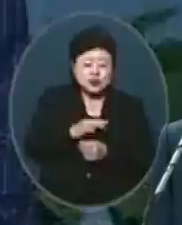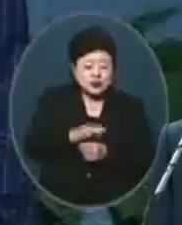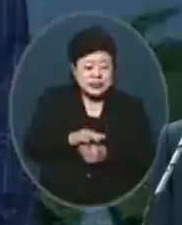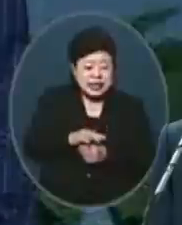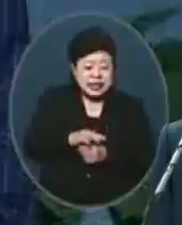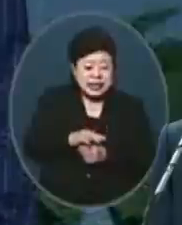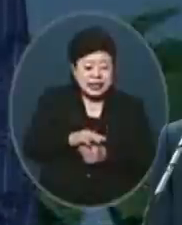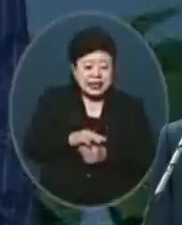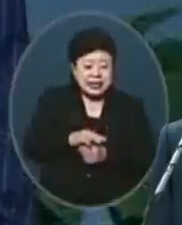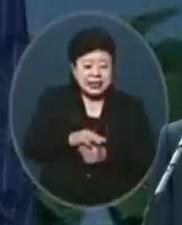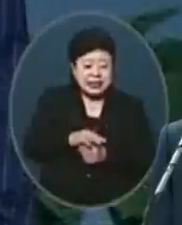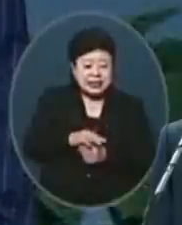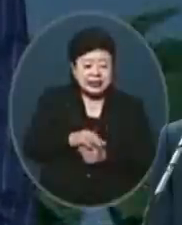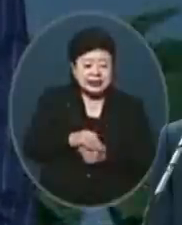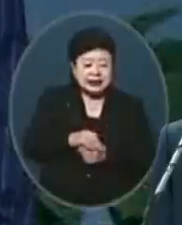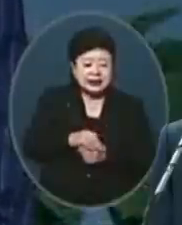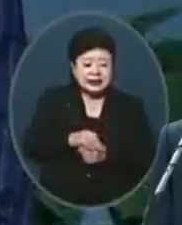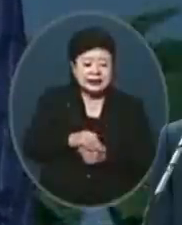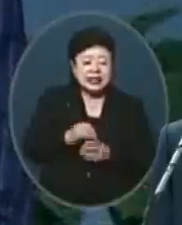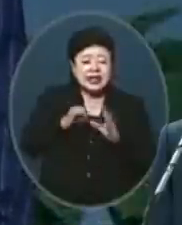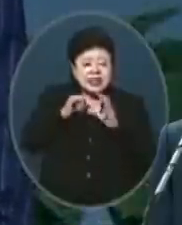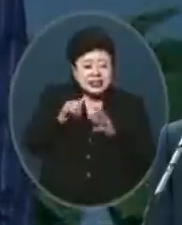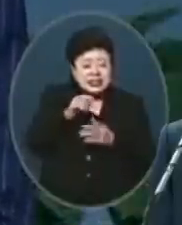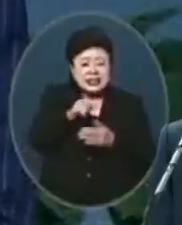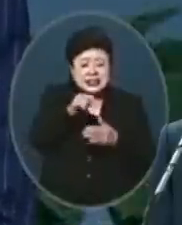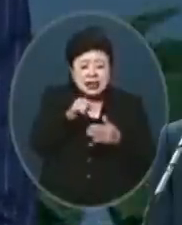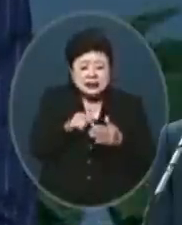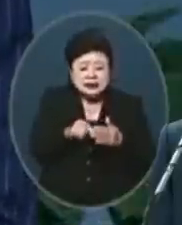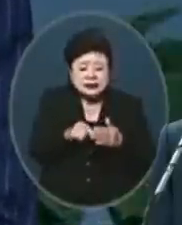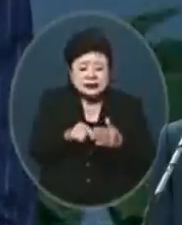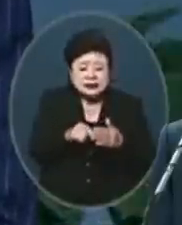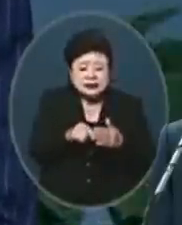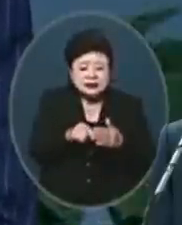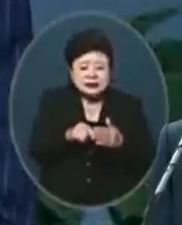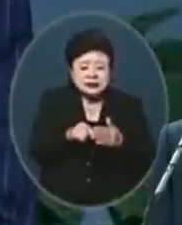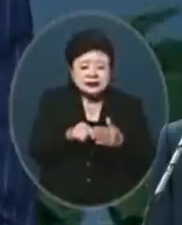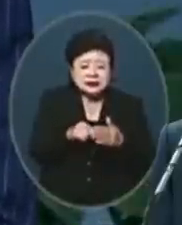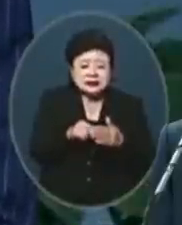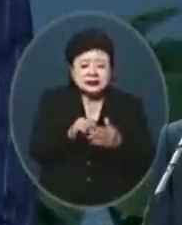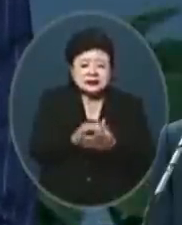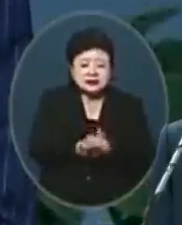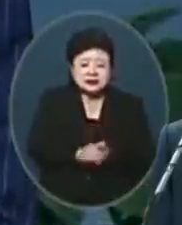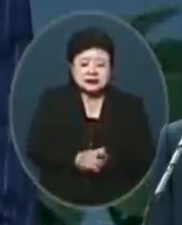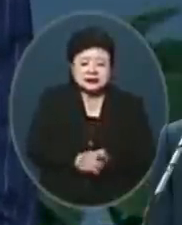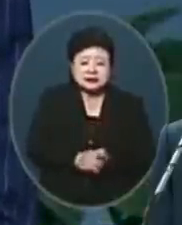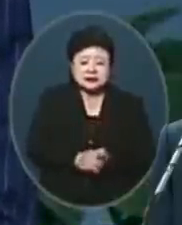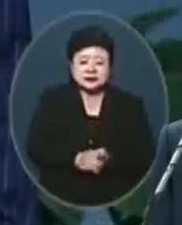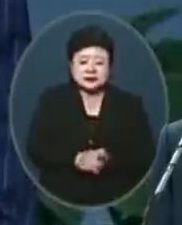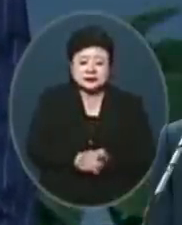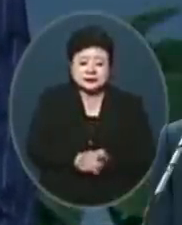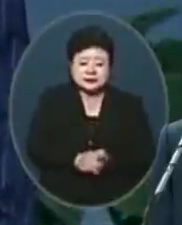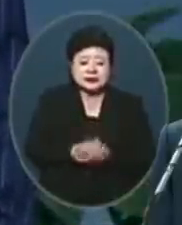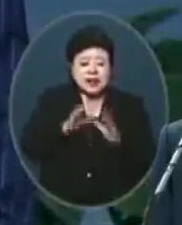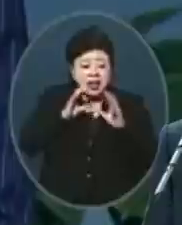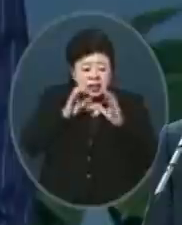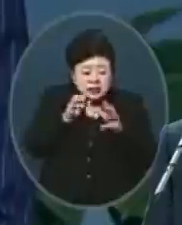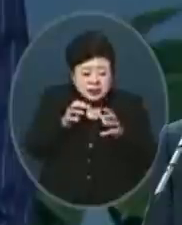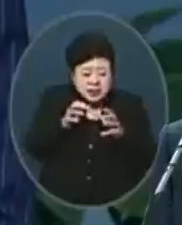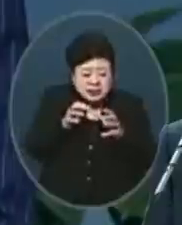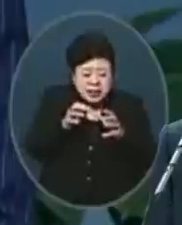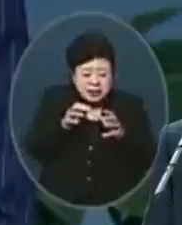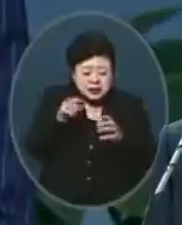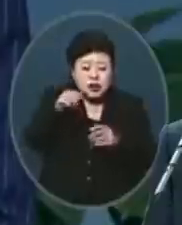육체적인 이 세상 만물 속에서만 살지 세상 제